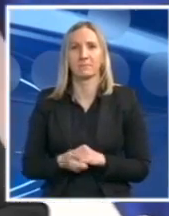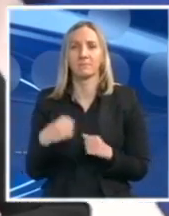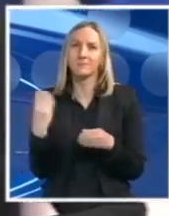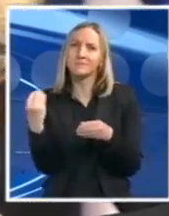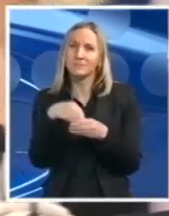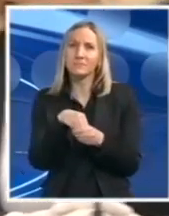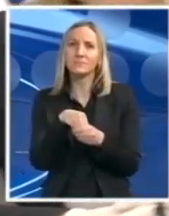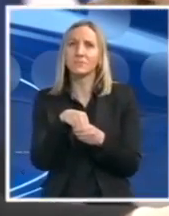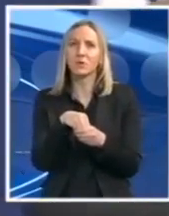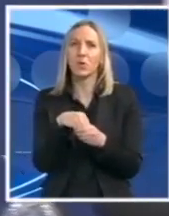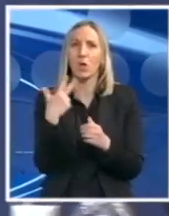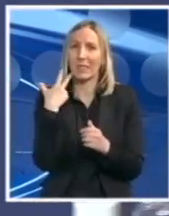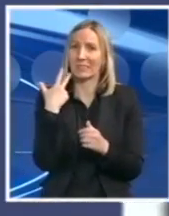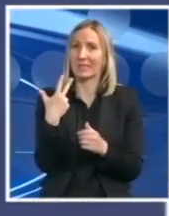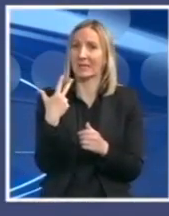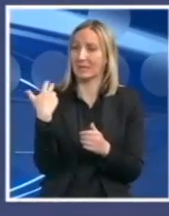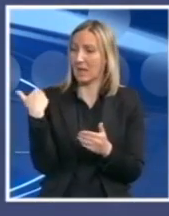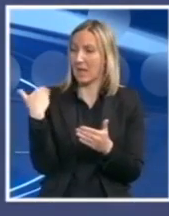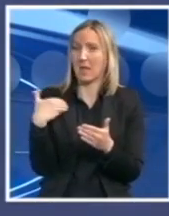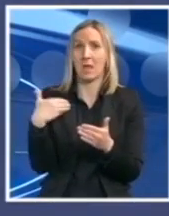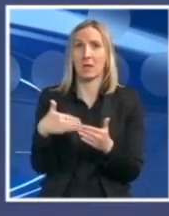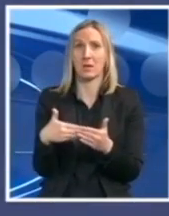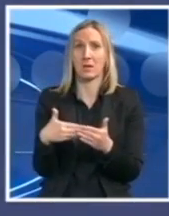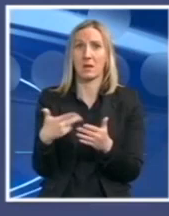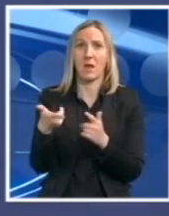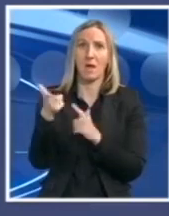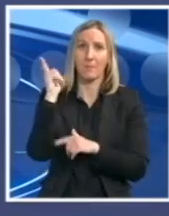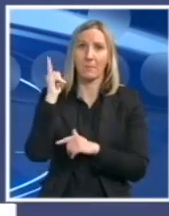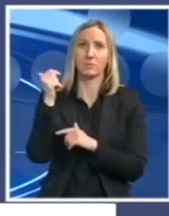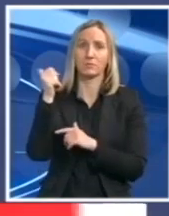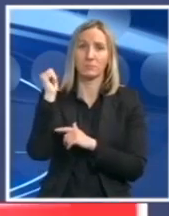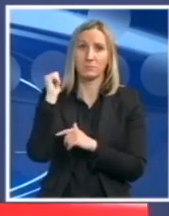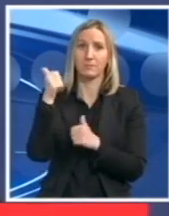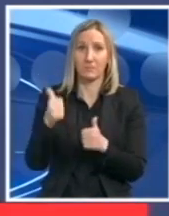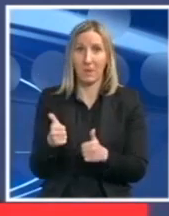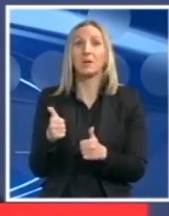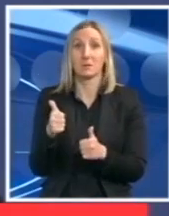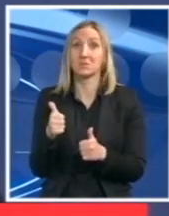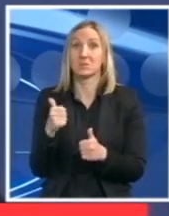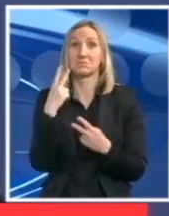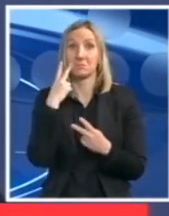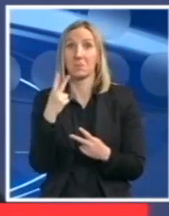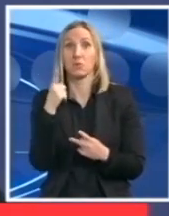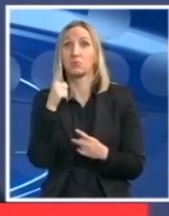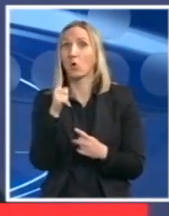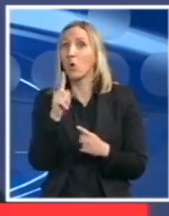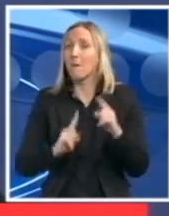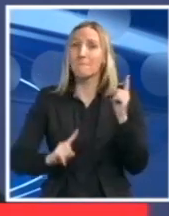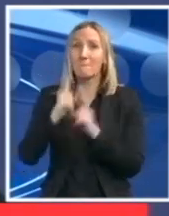nešto. Poslednja tri dana, očigledno smo dosegli taj maksimum koji će trajati još desetak